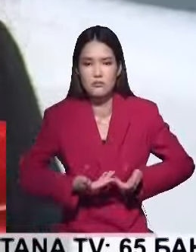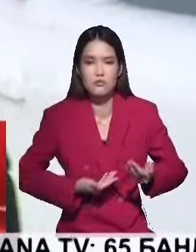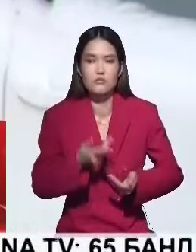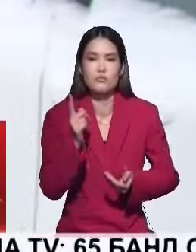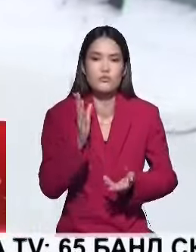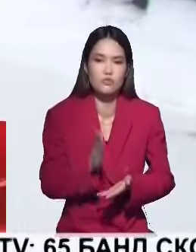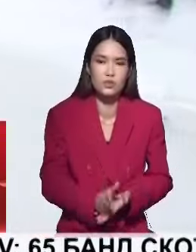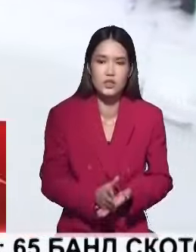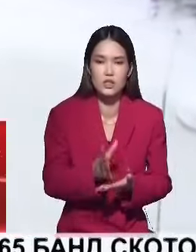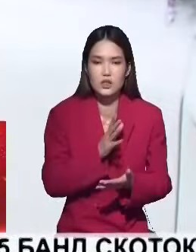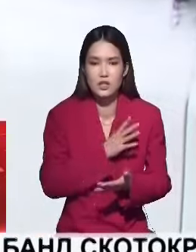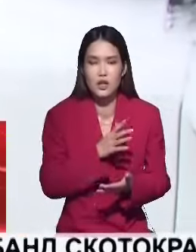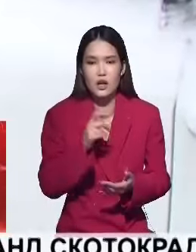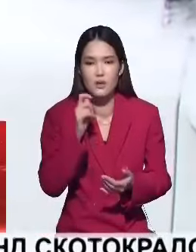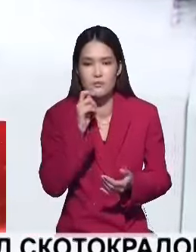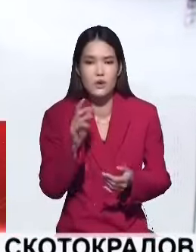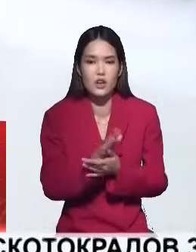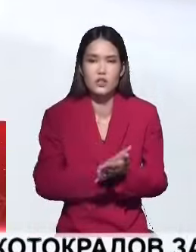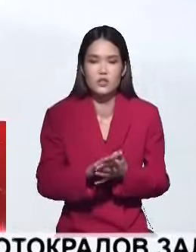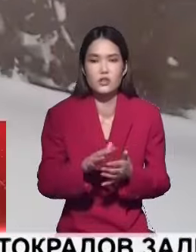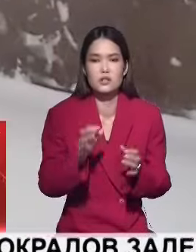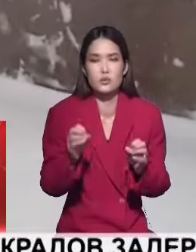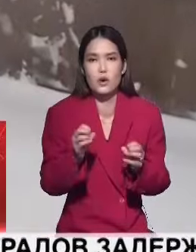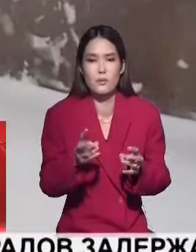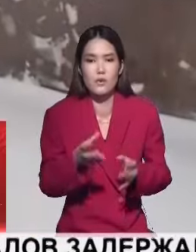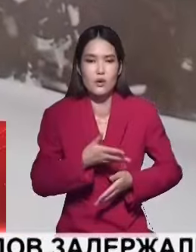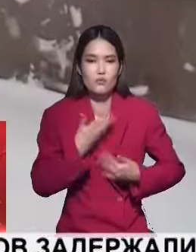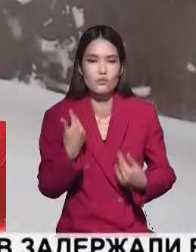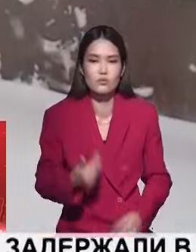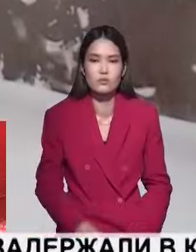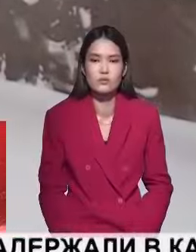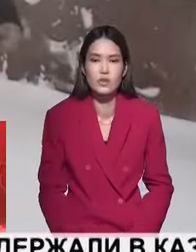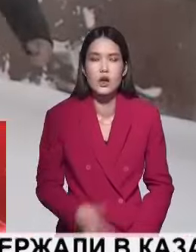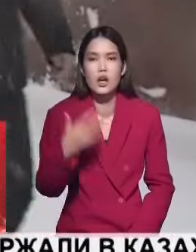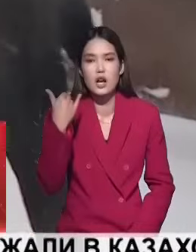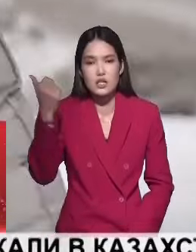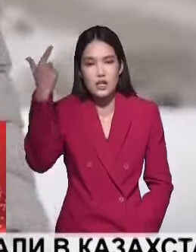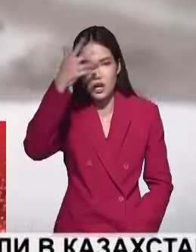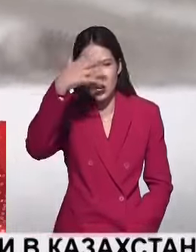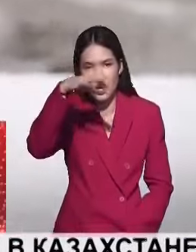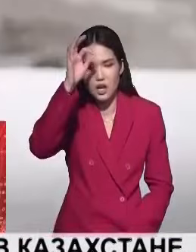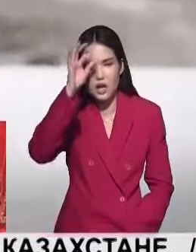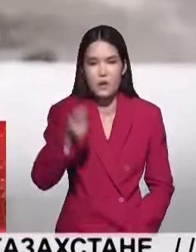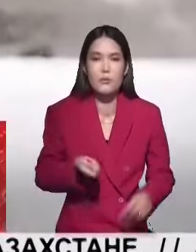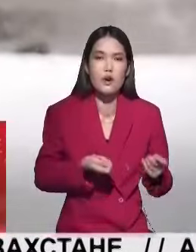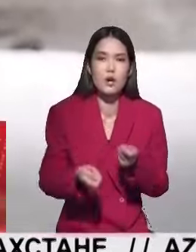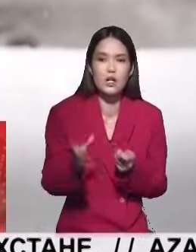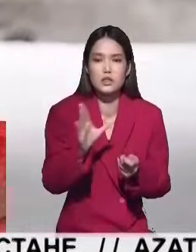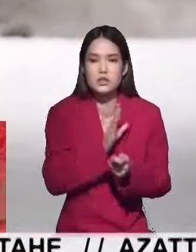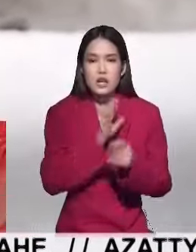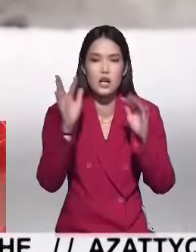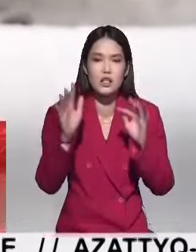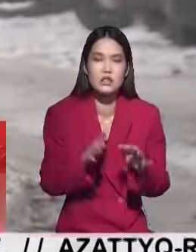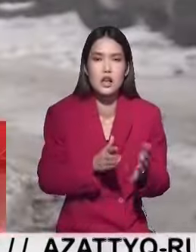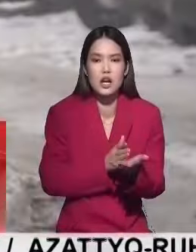обувь в снегу, мокрая. Не успевают чистить снег. Тем не менее, по данным столичного управления здравоохранения, только за прошедшие сутки